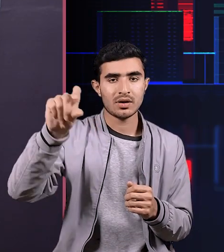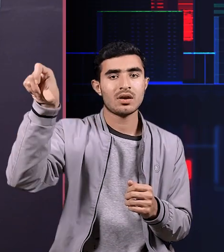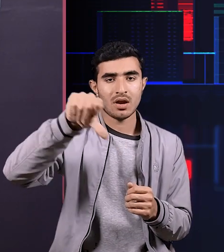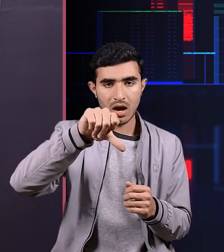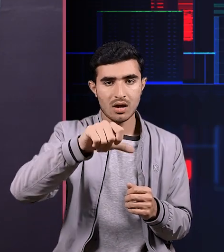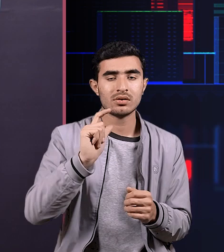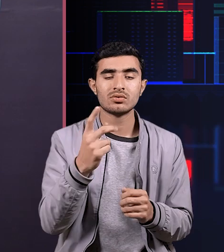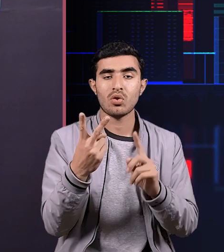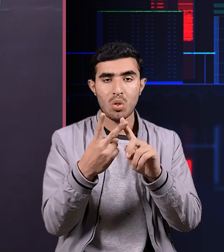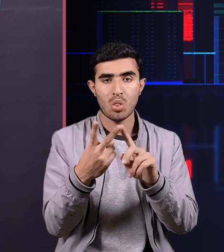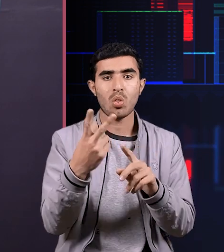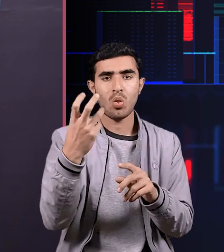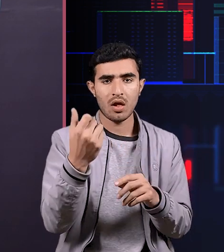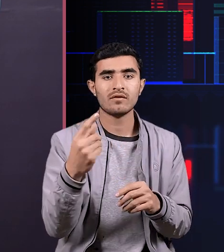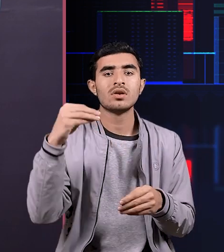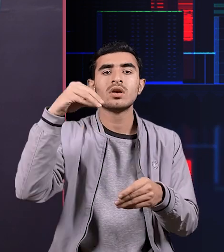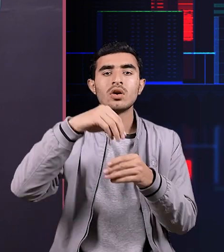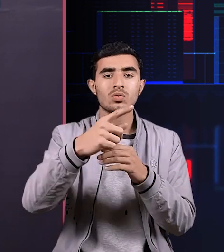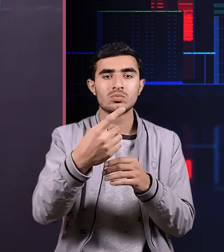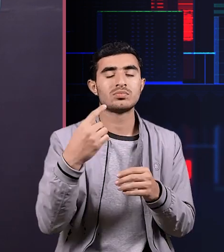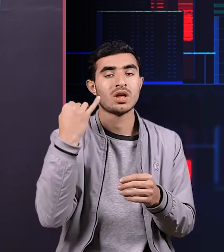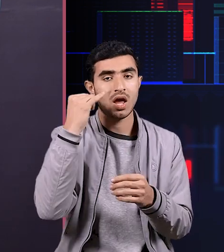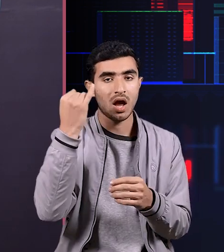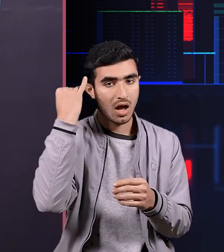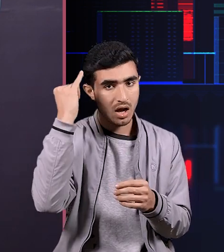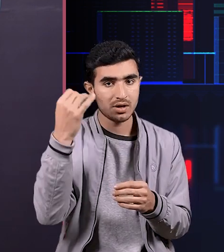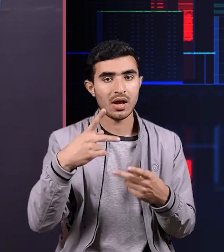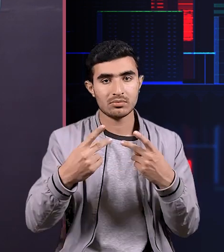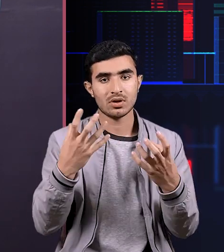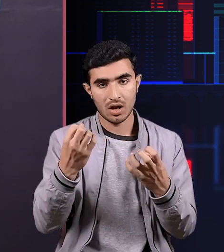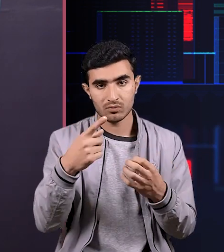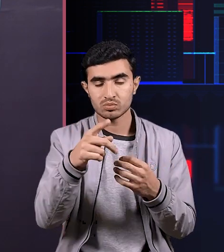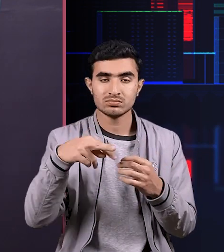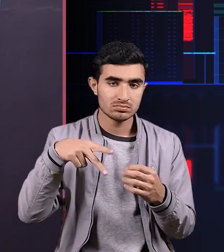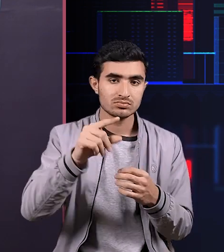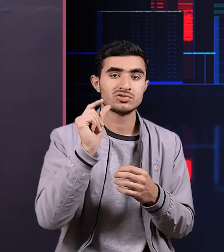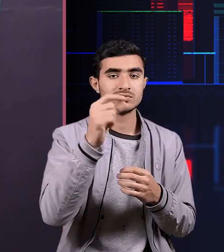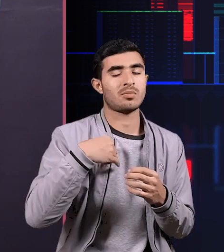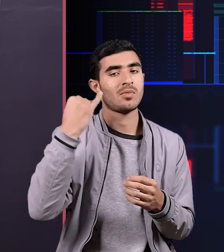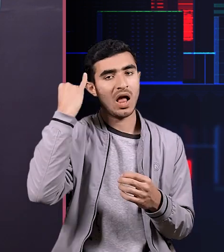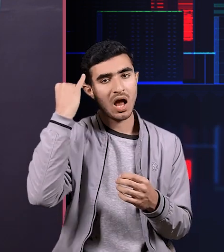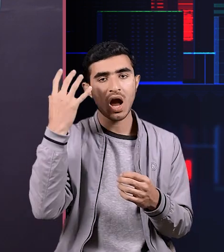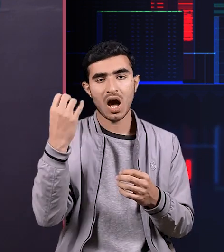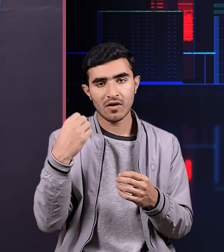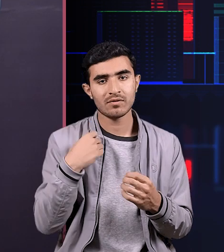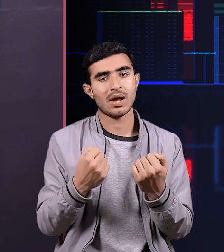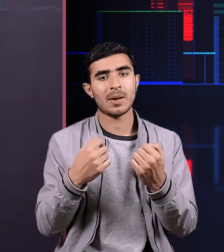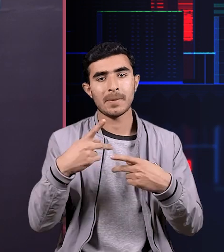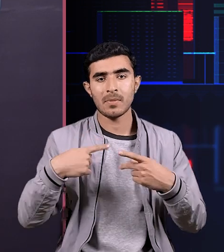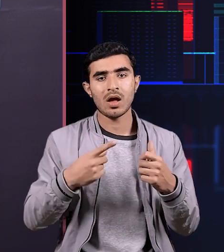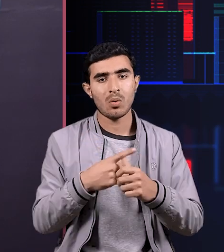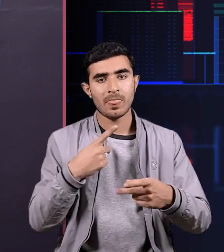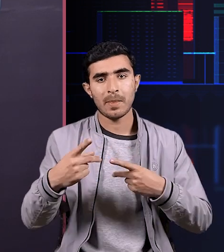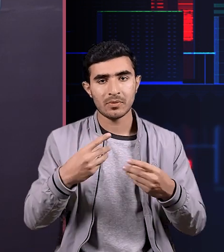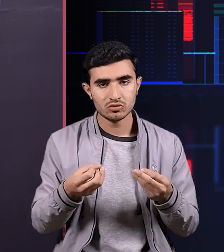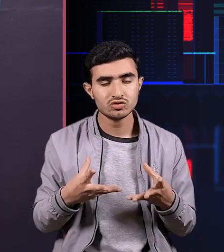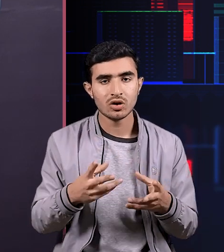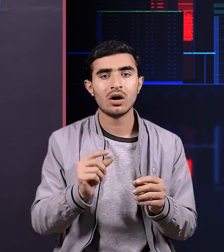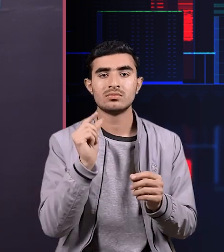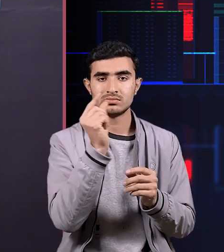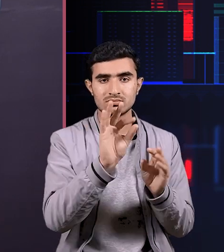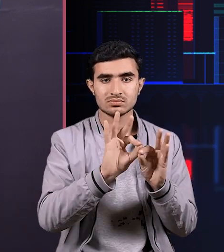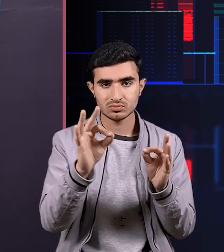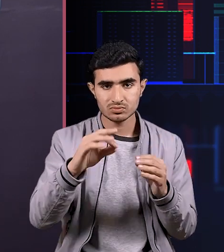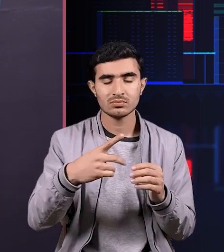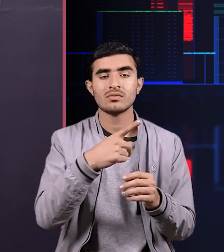के ऑफिशियली NIC के नाम से, नेशनल इंक्यूबेशन सेंटर के नाम से मुख्तलिफ शहरों में इनक्यूबेटर्स हैं। पेशावर में, कोयटा में, लाहौर,